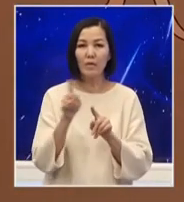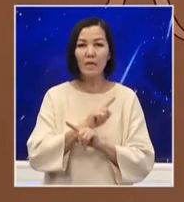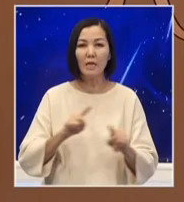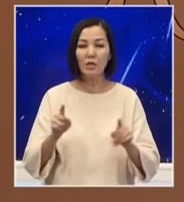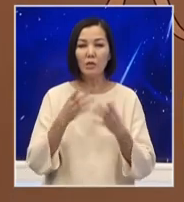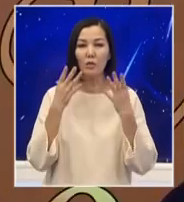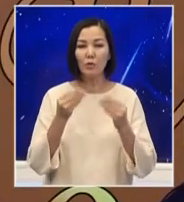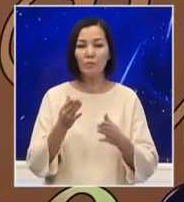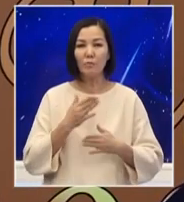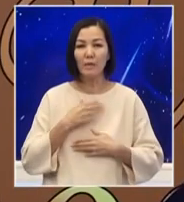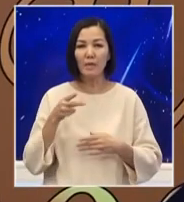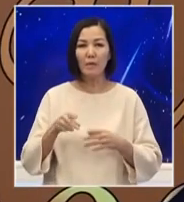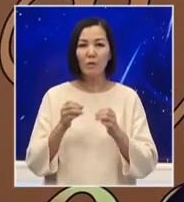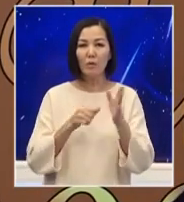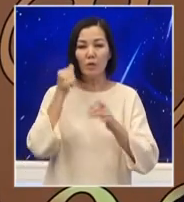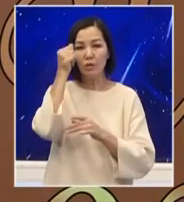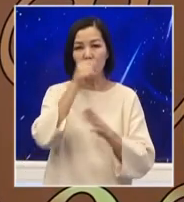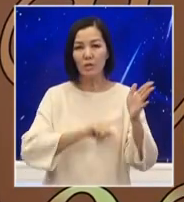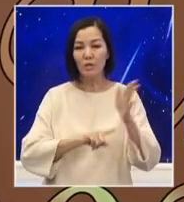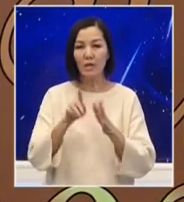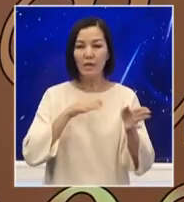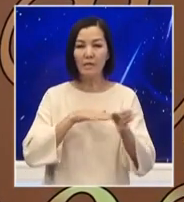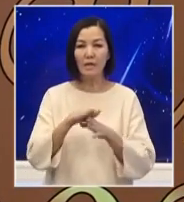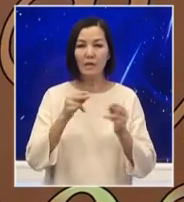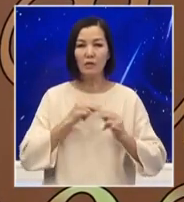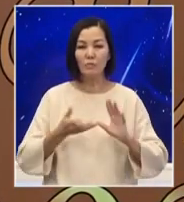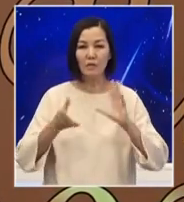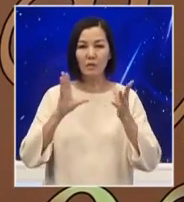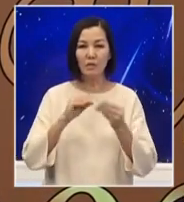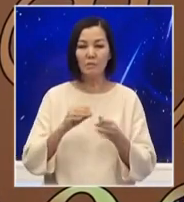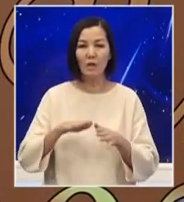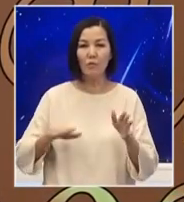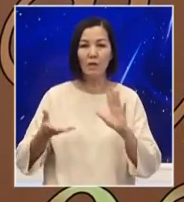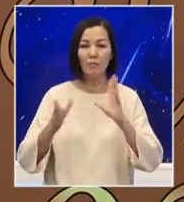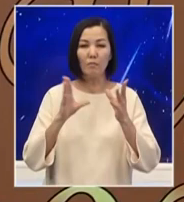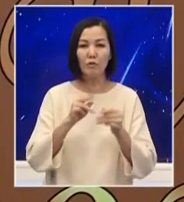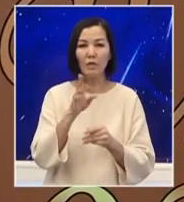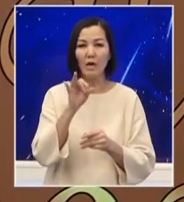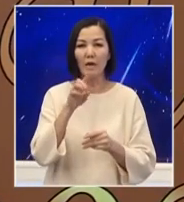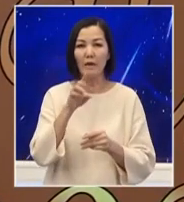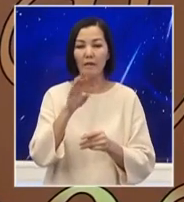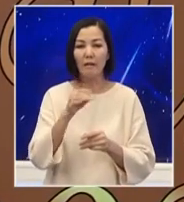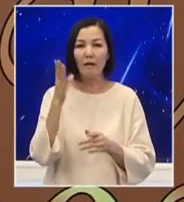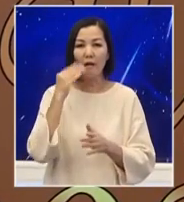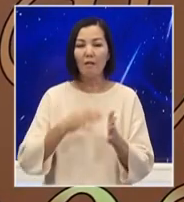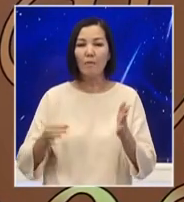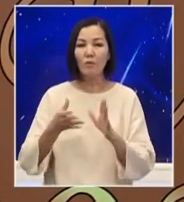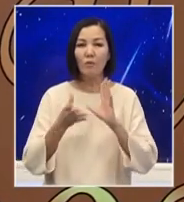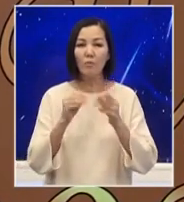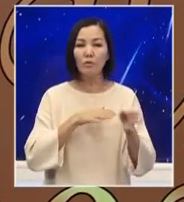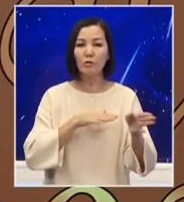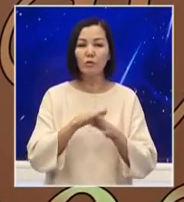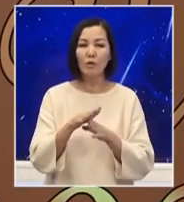сәт. Бұл менің 2016 жылдан бері атқарған жұмысымның жемісі. Аудан бойынша, Қаратал ауданы бойынша және Алматы облысы бойынша жүзеге